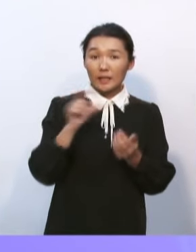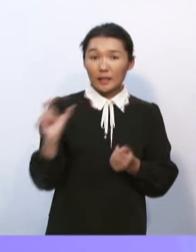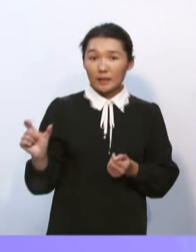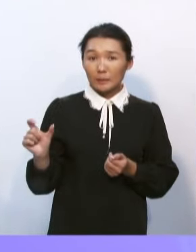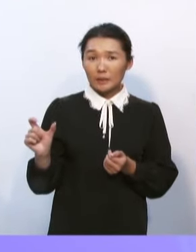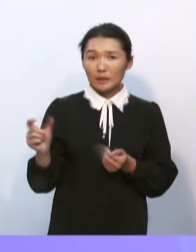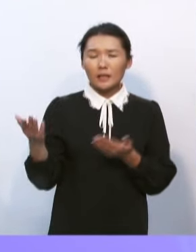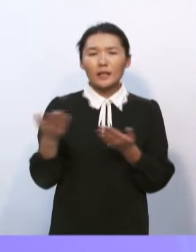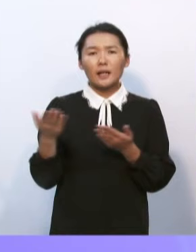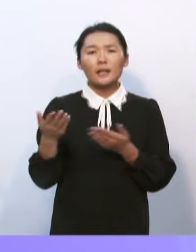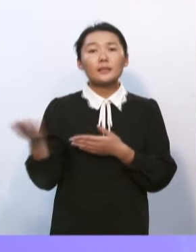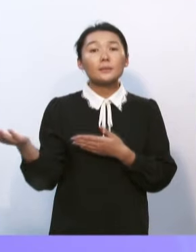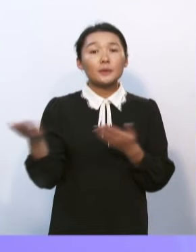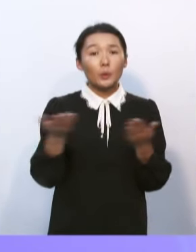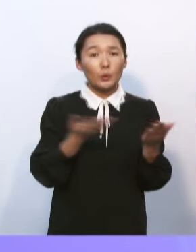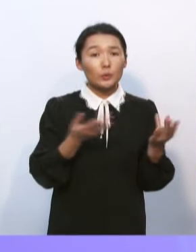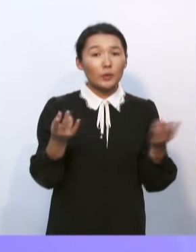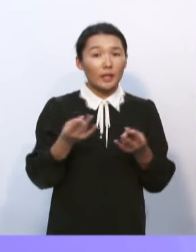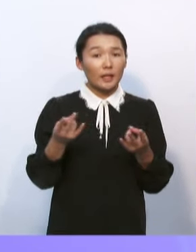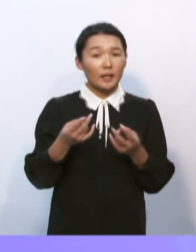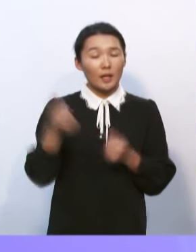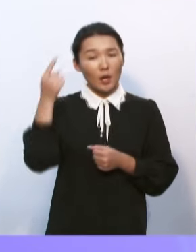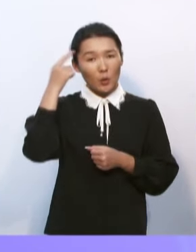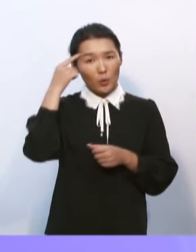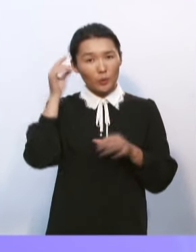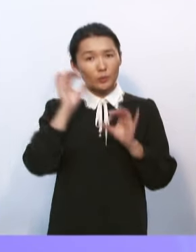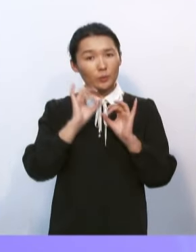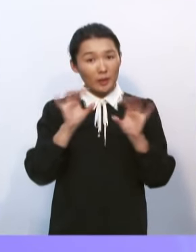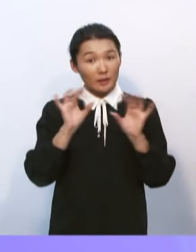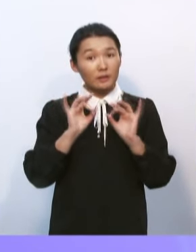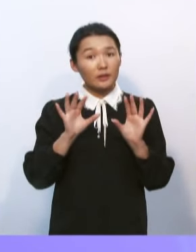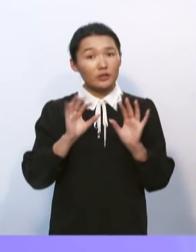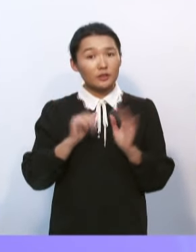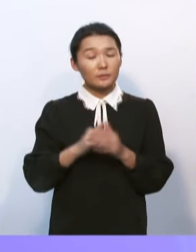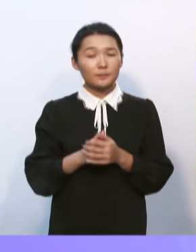кантип тосуу керек? Ойлонуп айткылачы.